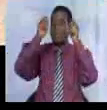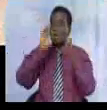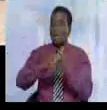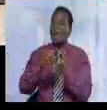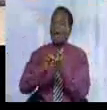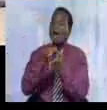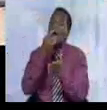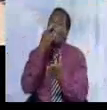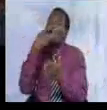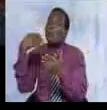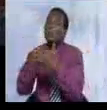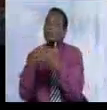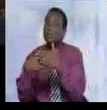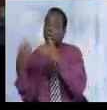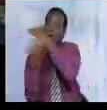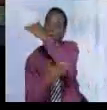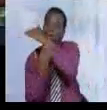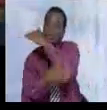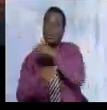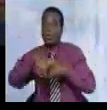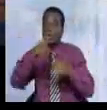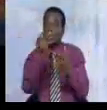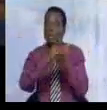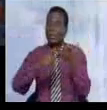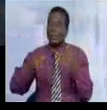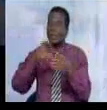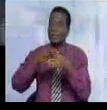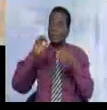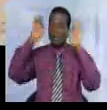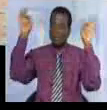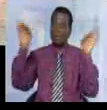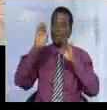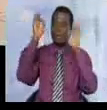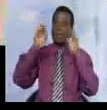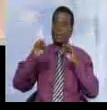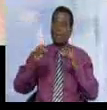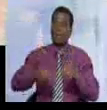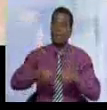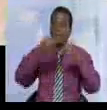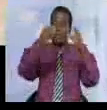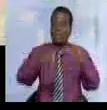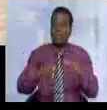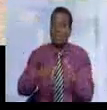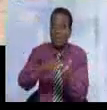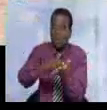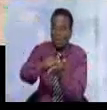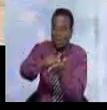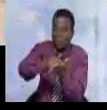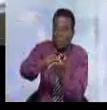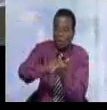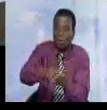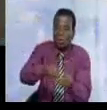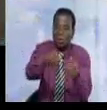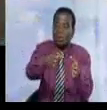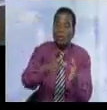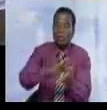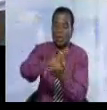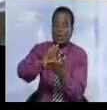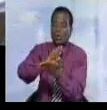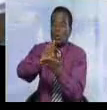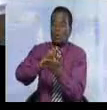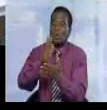à la nouvelle igname. Autre étape de cette fête, l'offrande de la purée d'igname ou le foufou blanc et